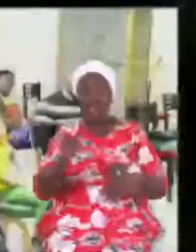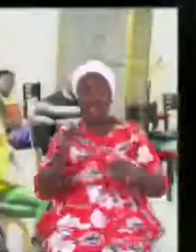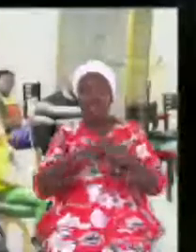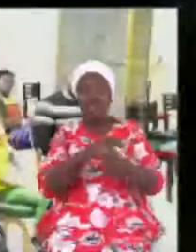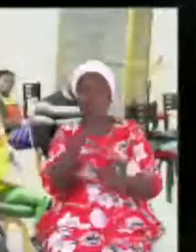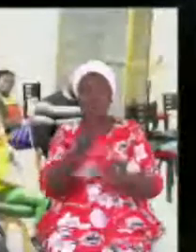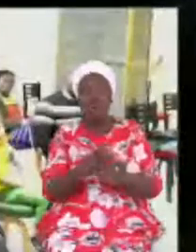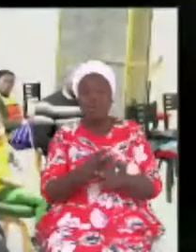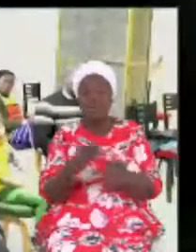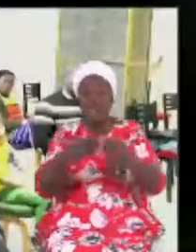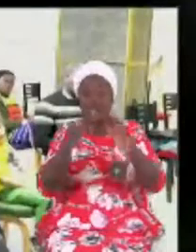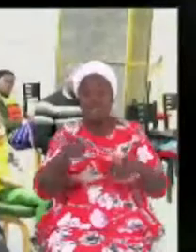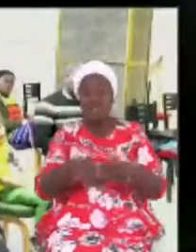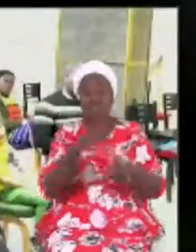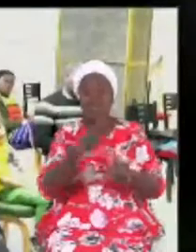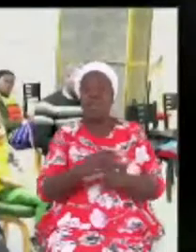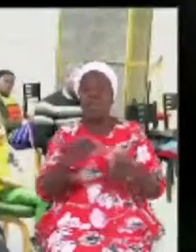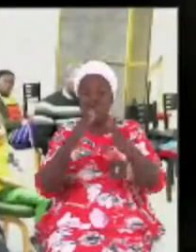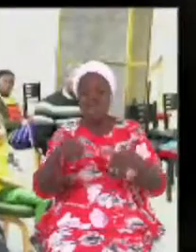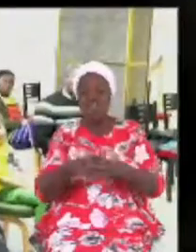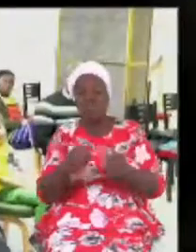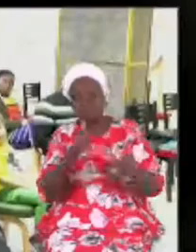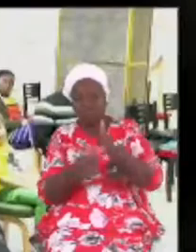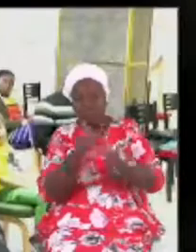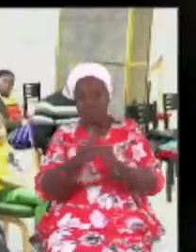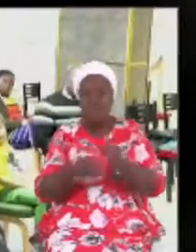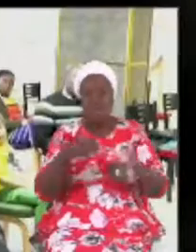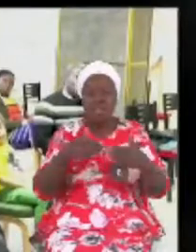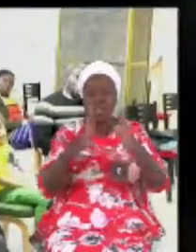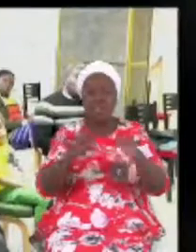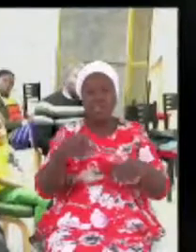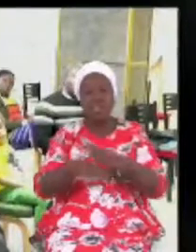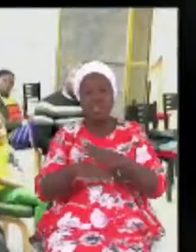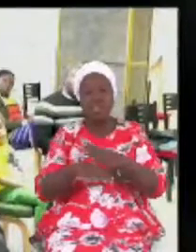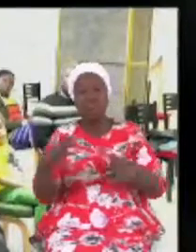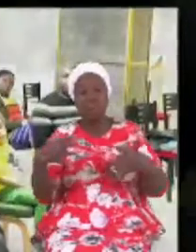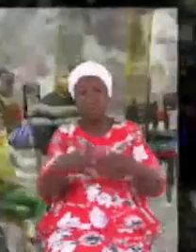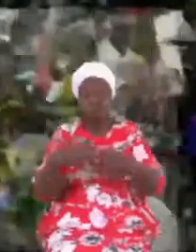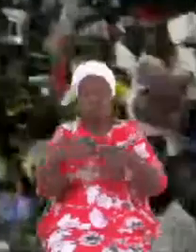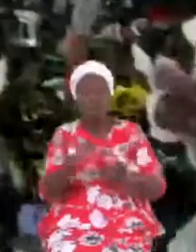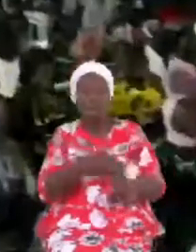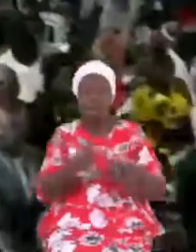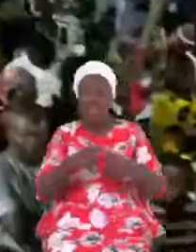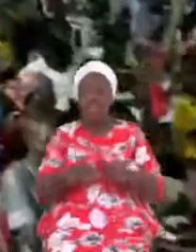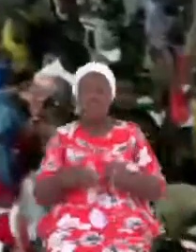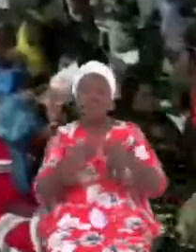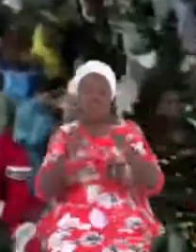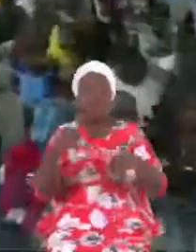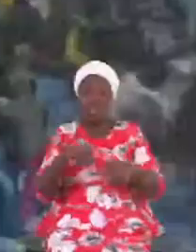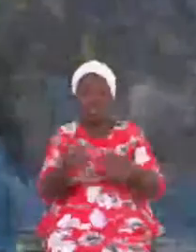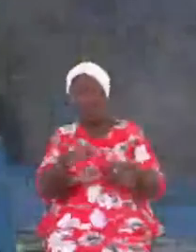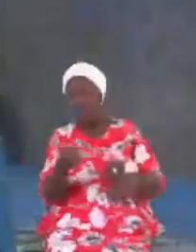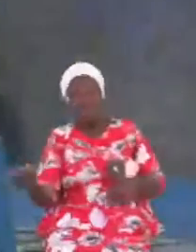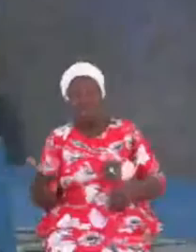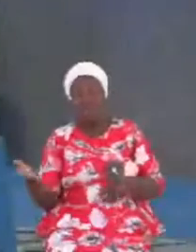du monde, héros en athlétisme, héros dans le football, héros dans les domaines, et